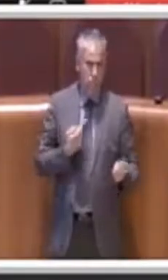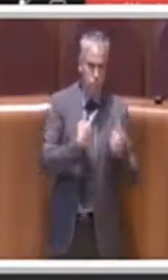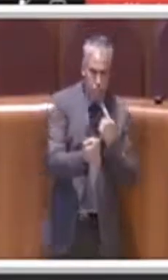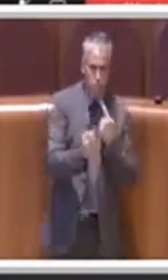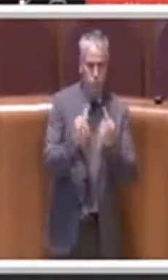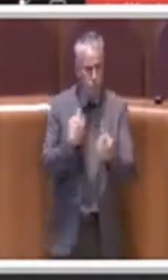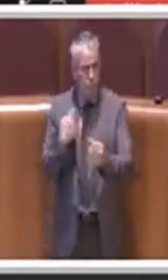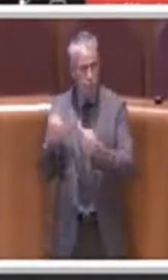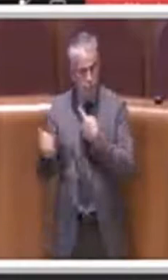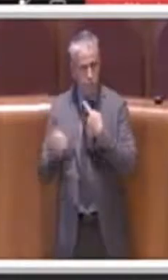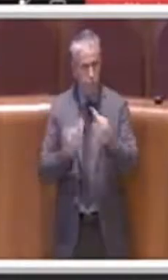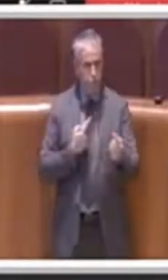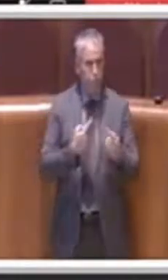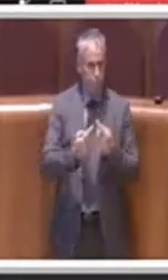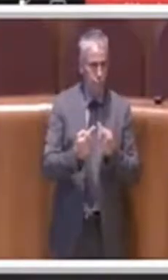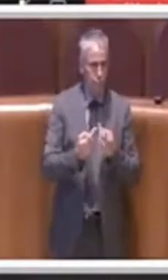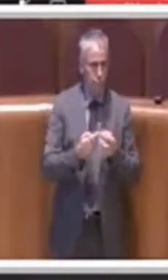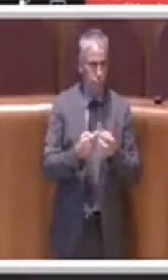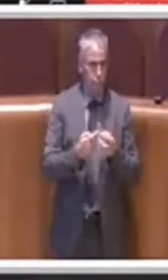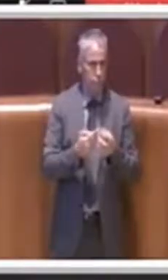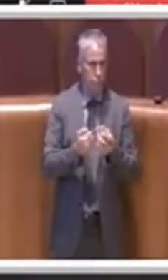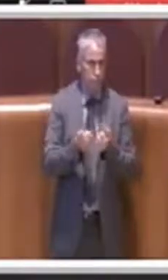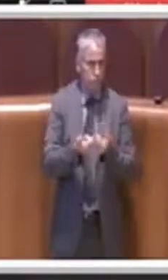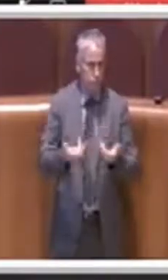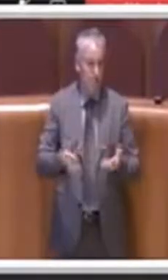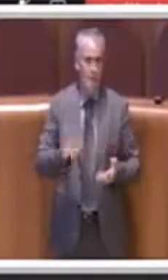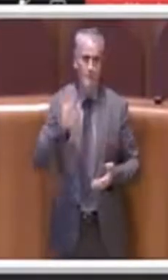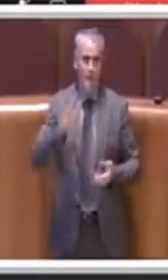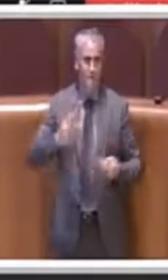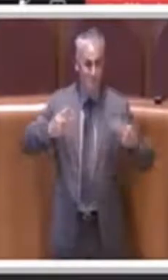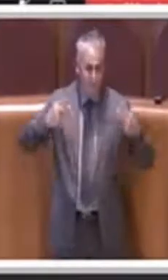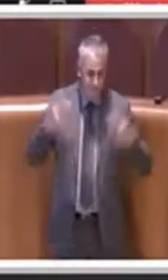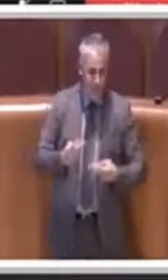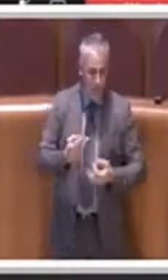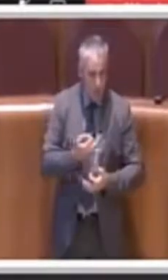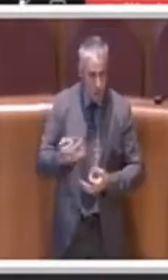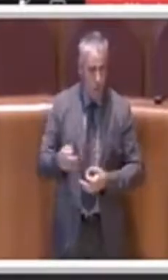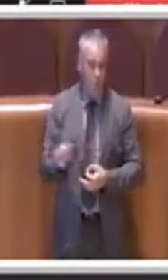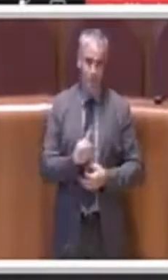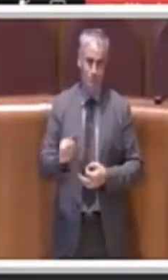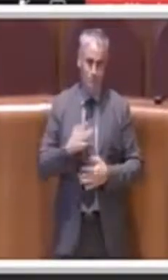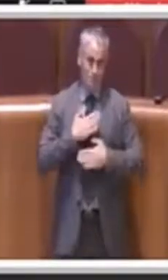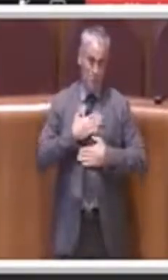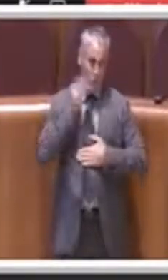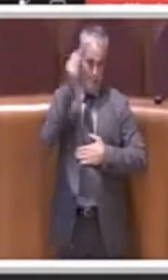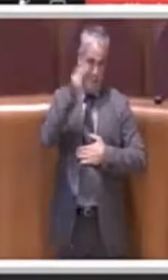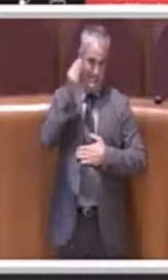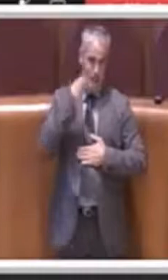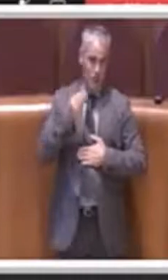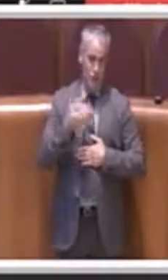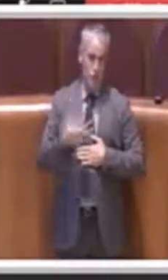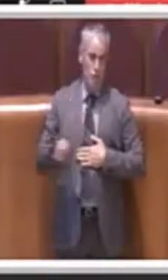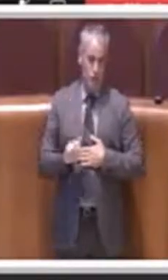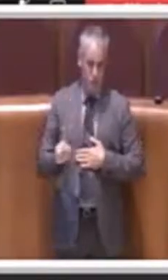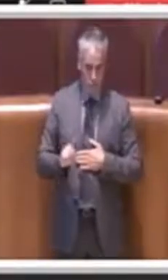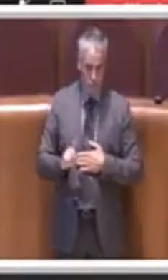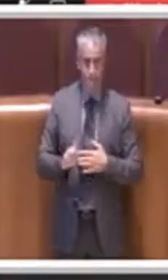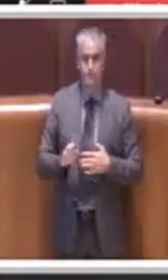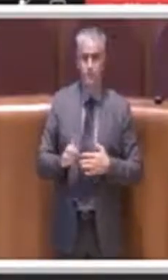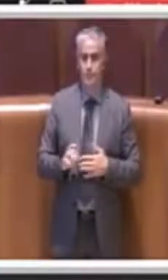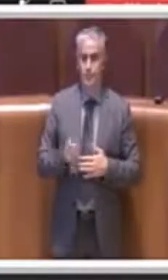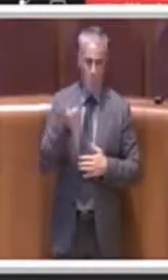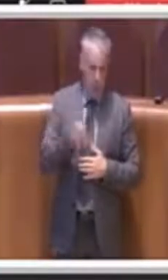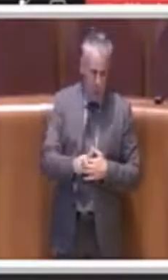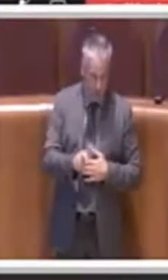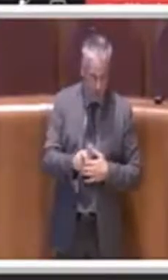punto di vista, dal nostro punto di vista, non sono assolutamente corrette. Allora, prima di tutto partiamo da un dato. Quando siamo